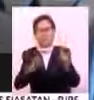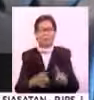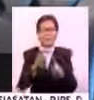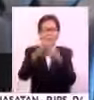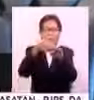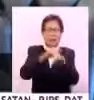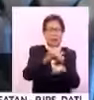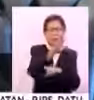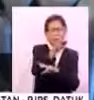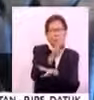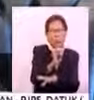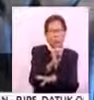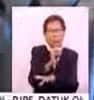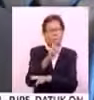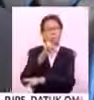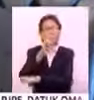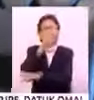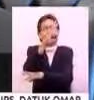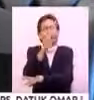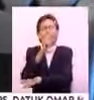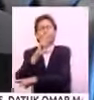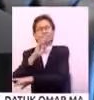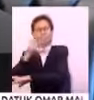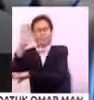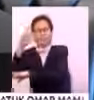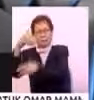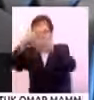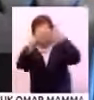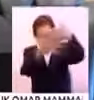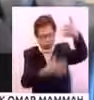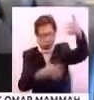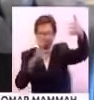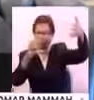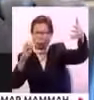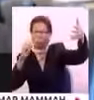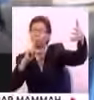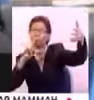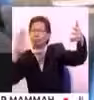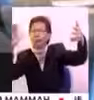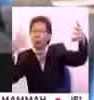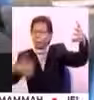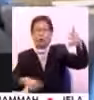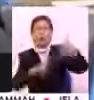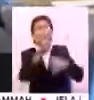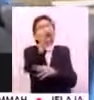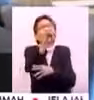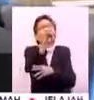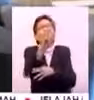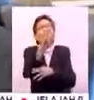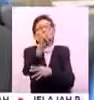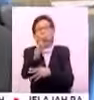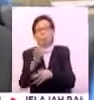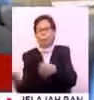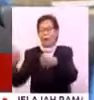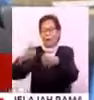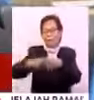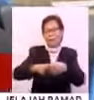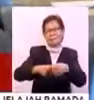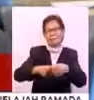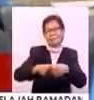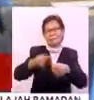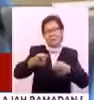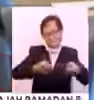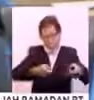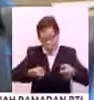Daripada 60 manifesto yang ada, 20 adalah berkaitan dengan isu